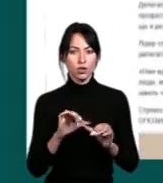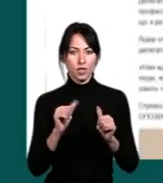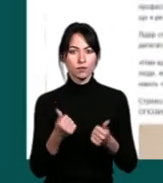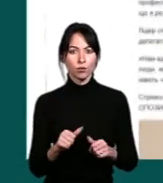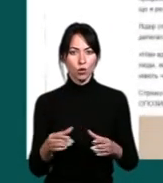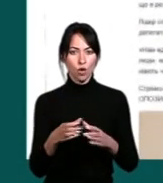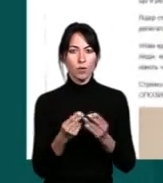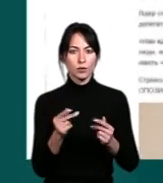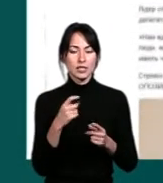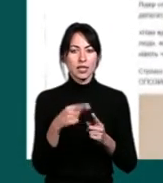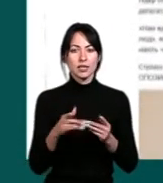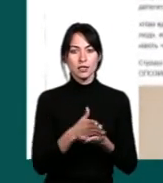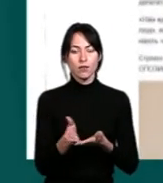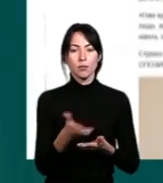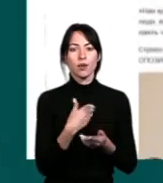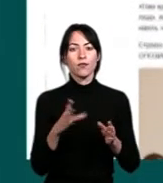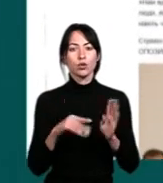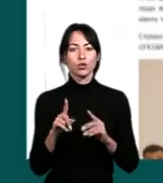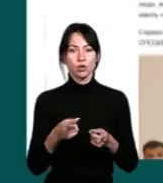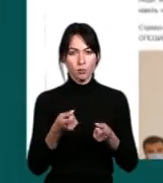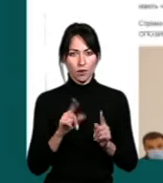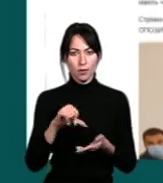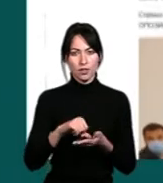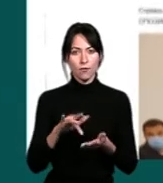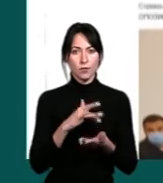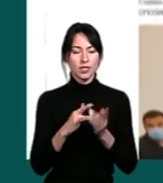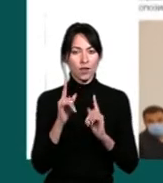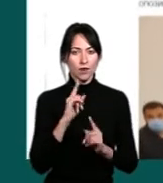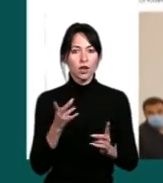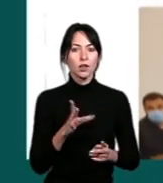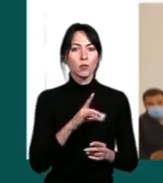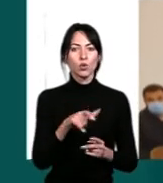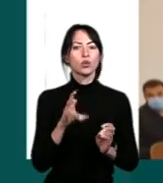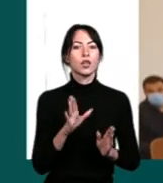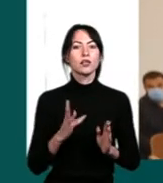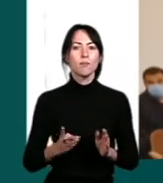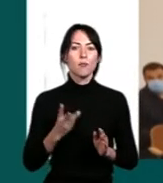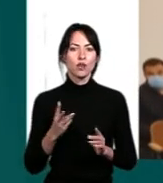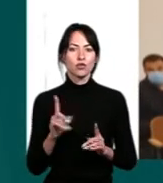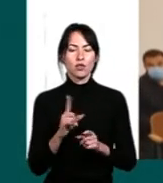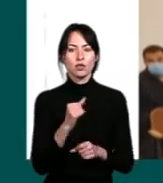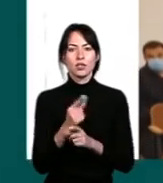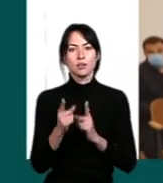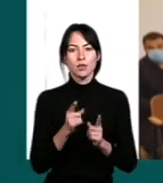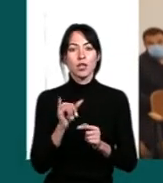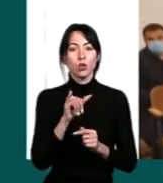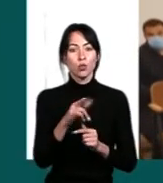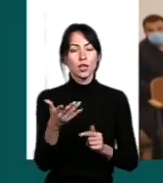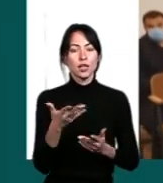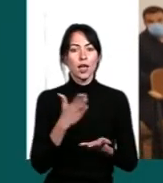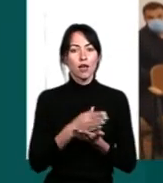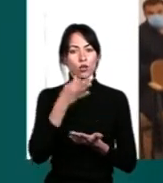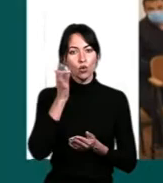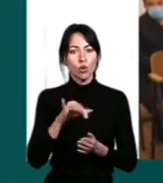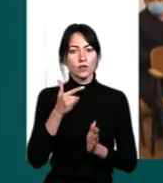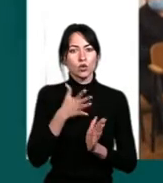сфер. Ми вважаємо, що справжніми представниками у місцевих радах повинні бути люди, які мають не тільки бажання реалізувати зміни, а й у яких є досвід і